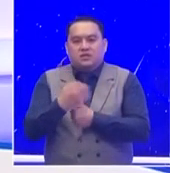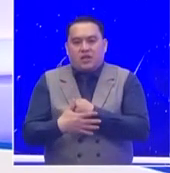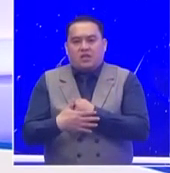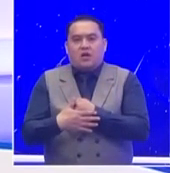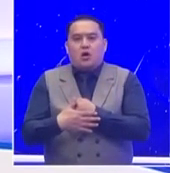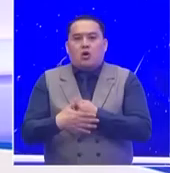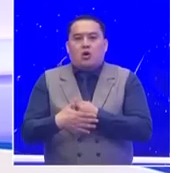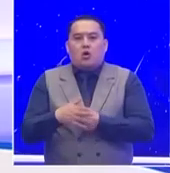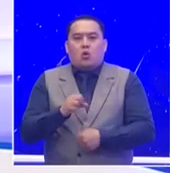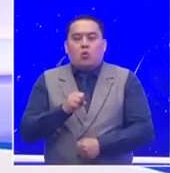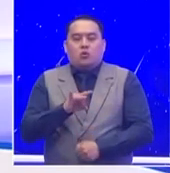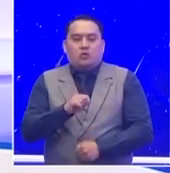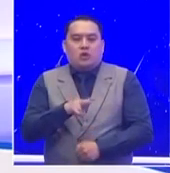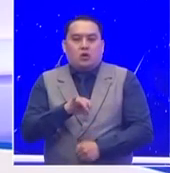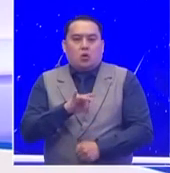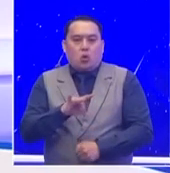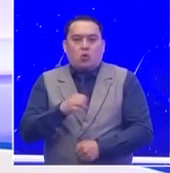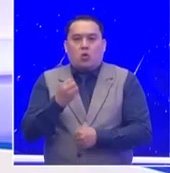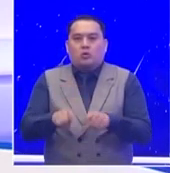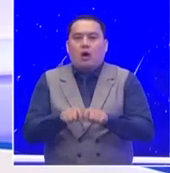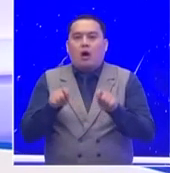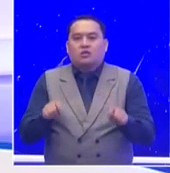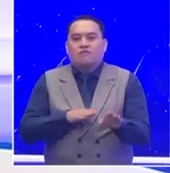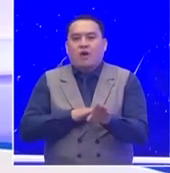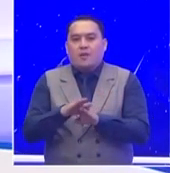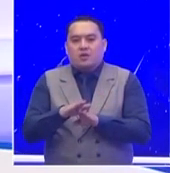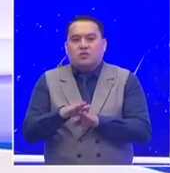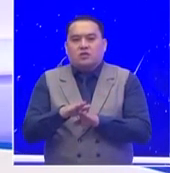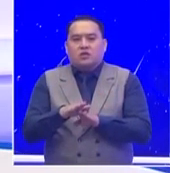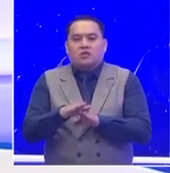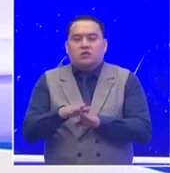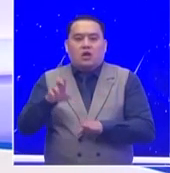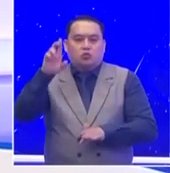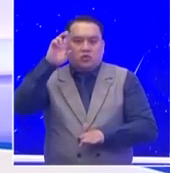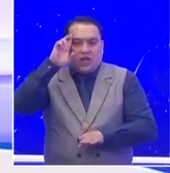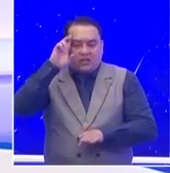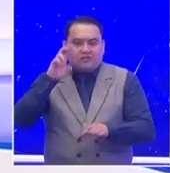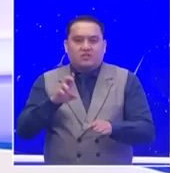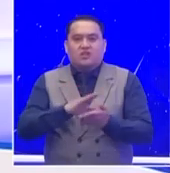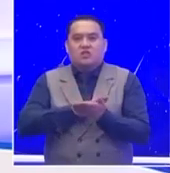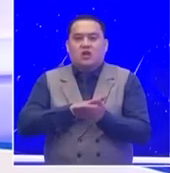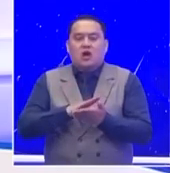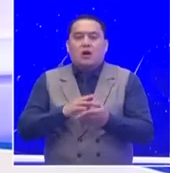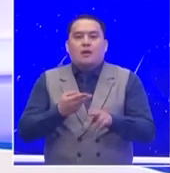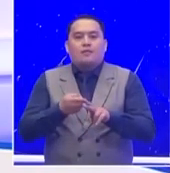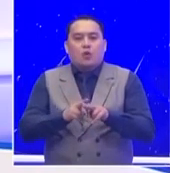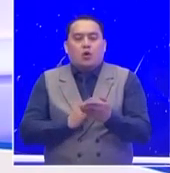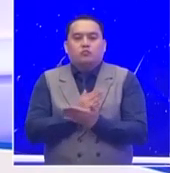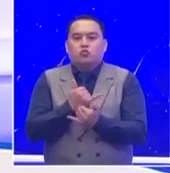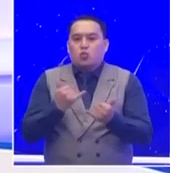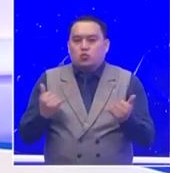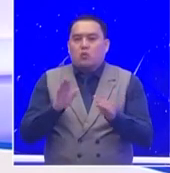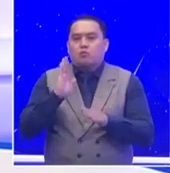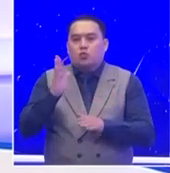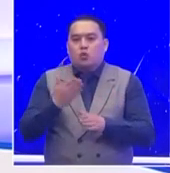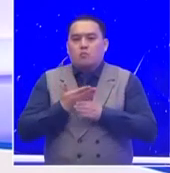центр «Антикурор Талыгы». Учреждение открылось в рамках реализации концепции слышащего государства. Отныне в нем жителям региона